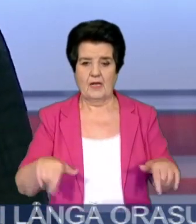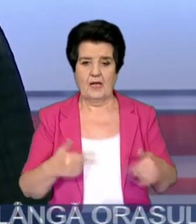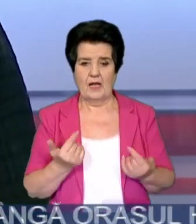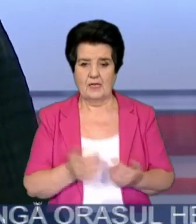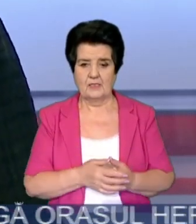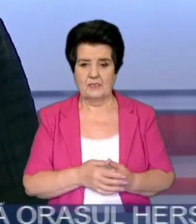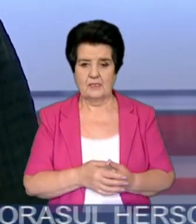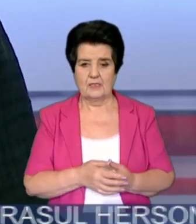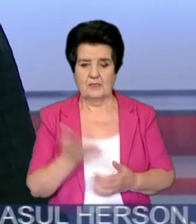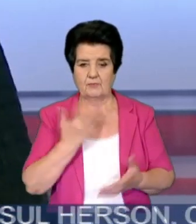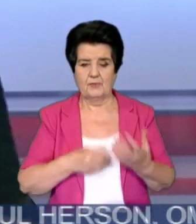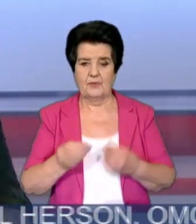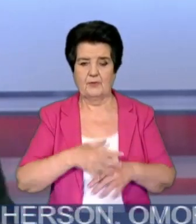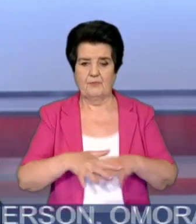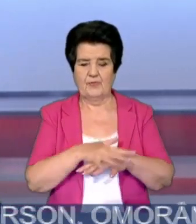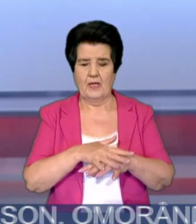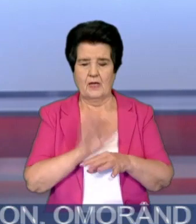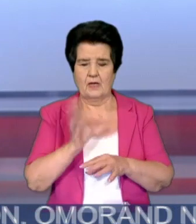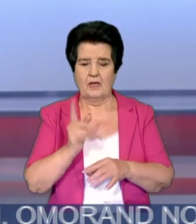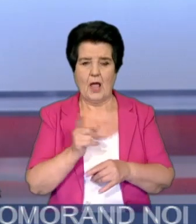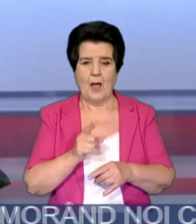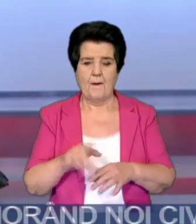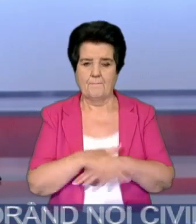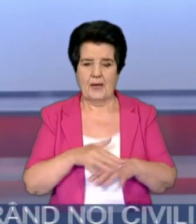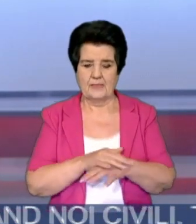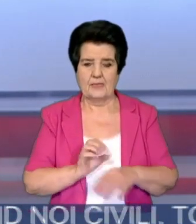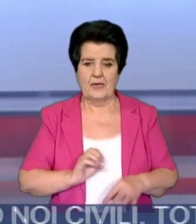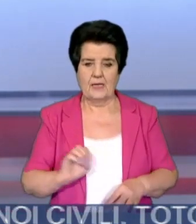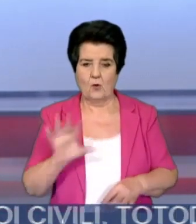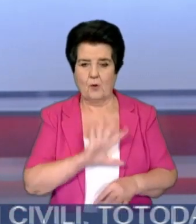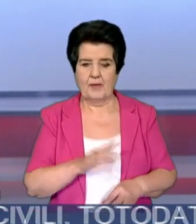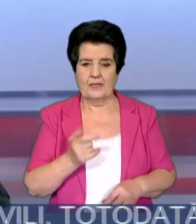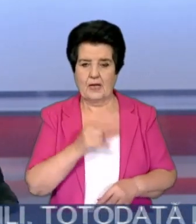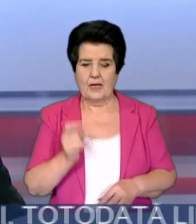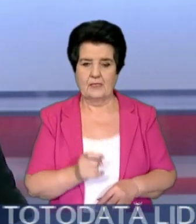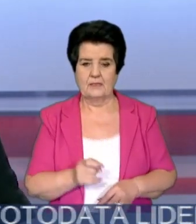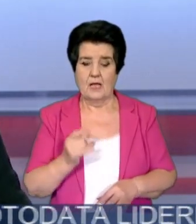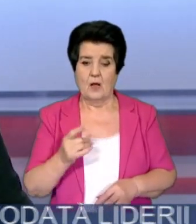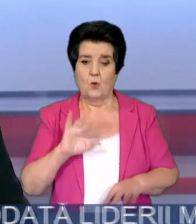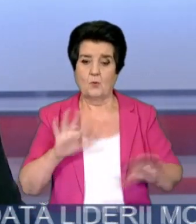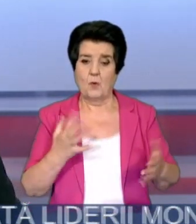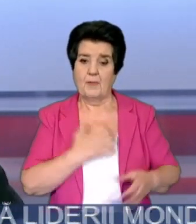deficitului artificial pe piața europeană de gaze. Dar, și aici e tot un moment important,